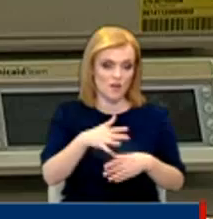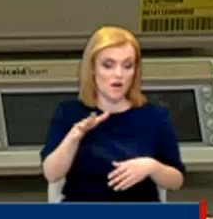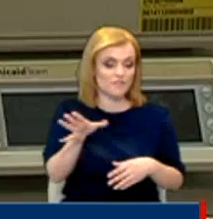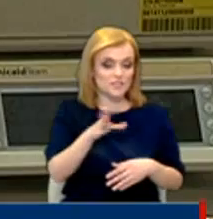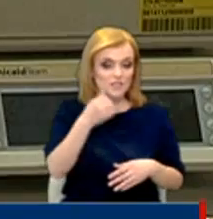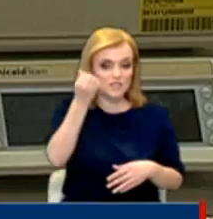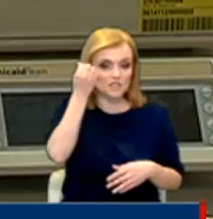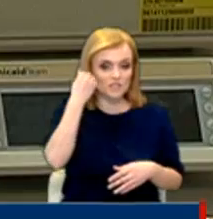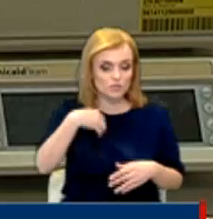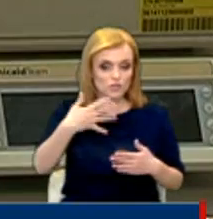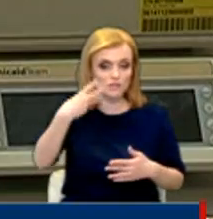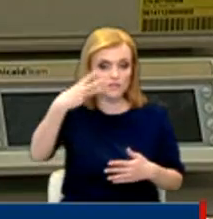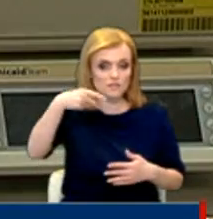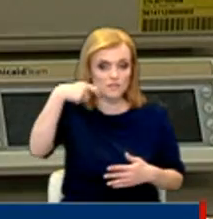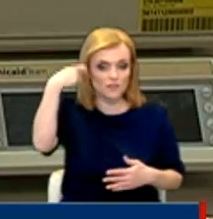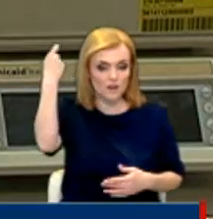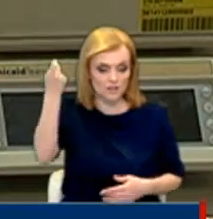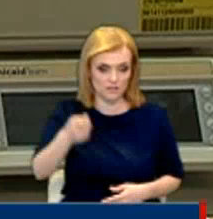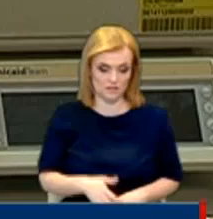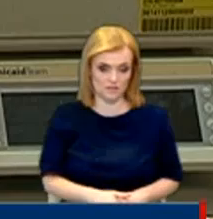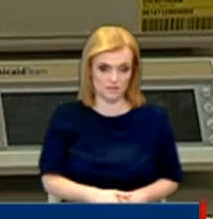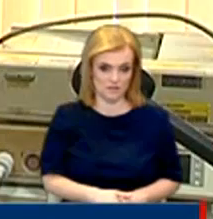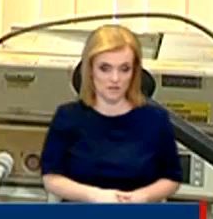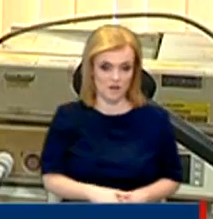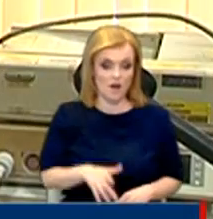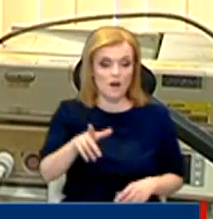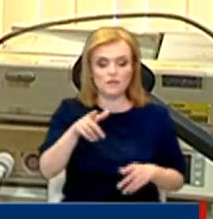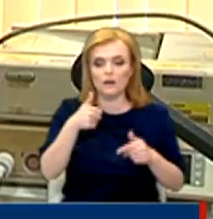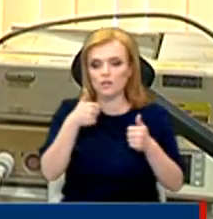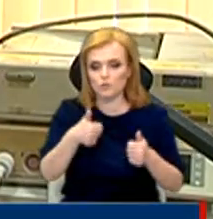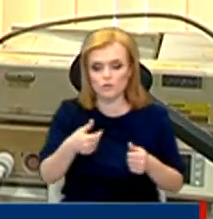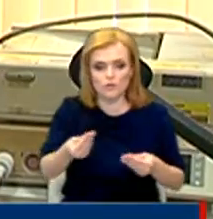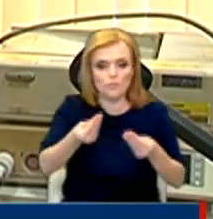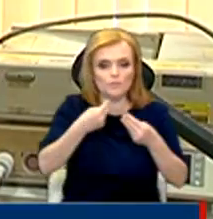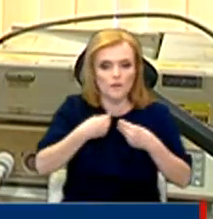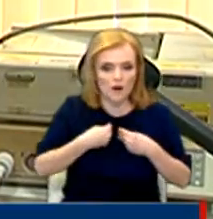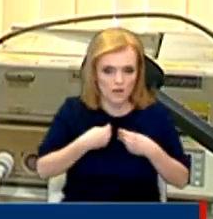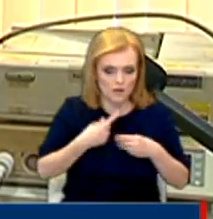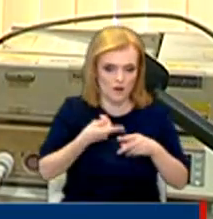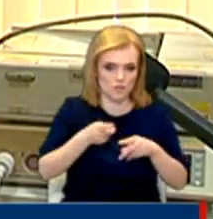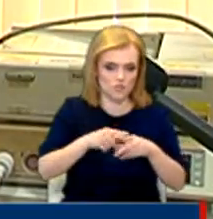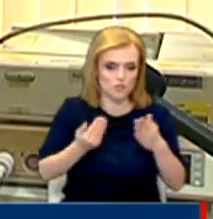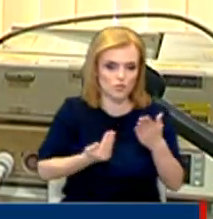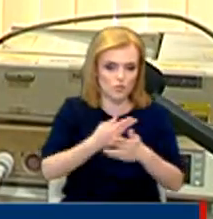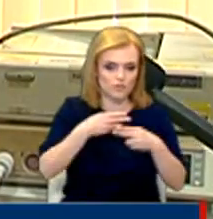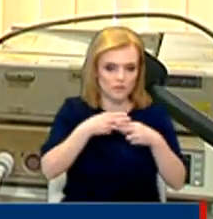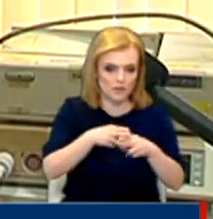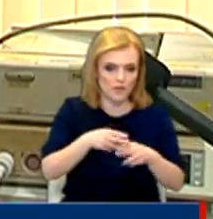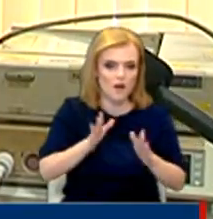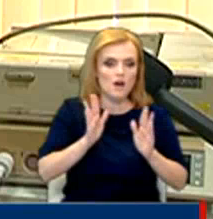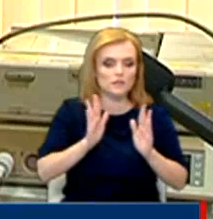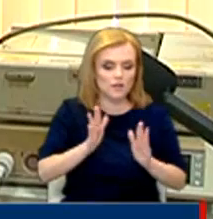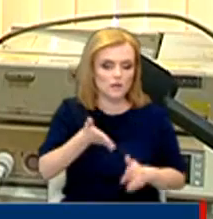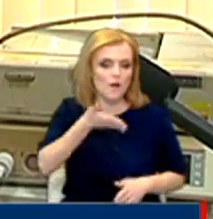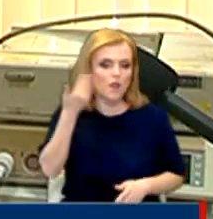de peste 30 de ani. Prezența lor în naștere ne redă starea copilașului